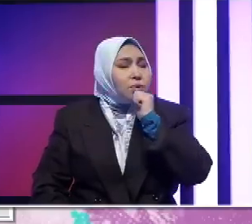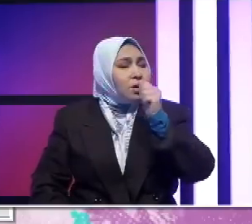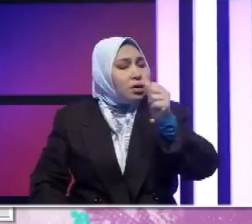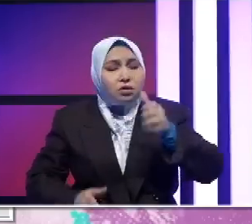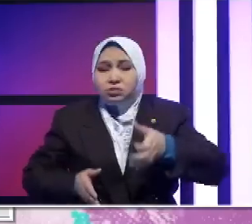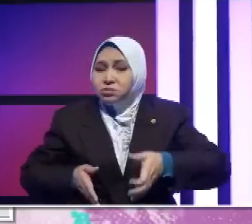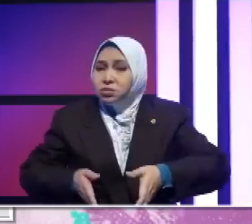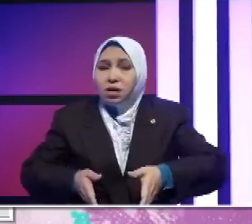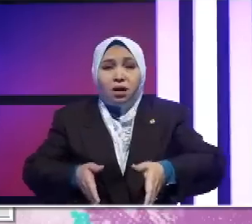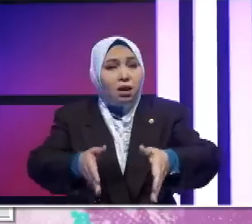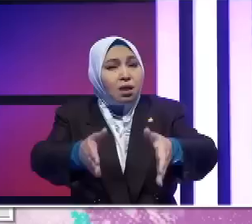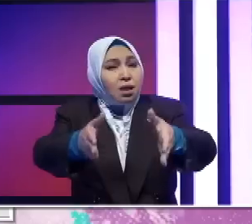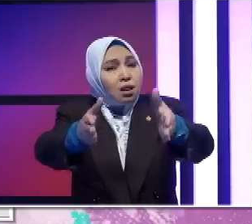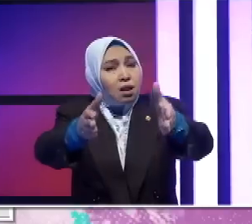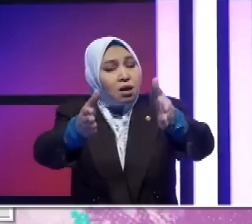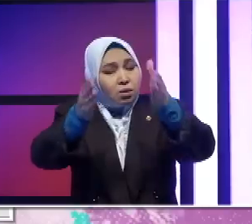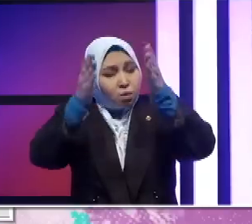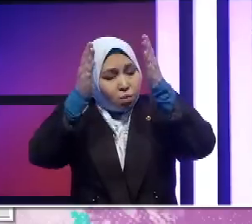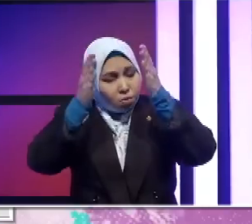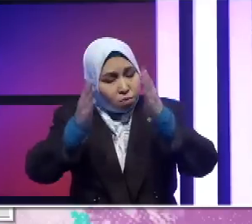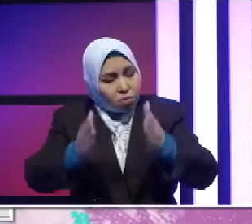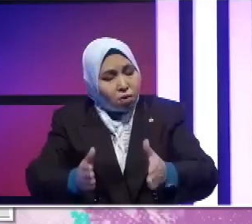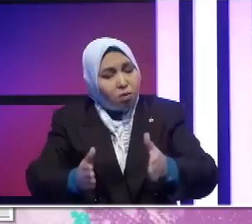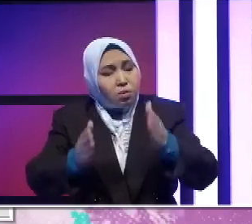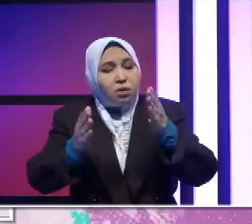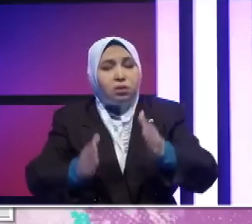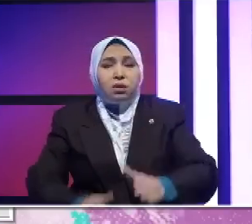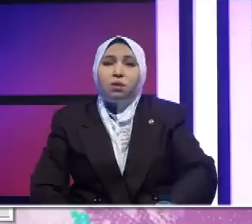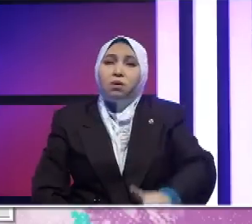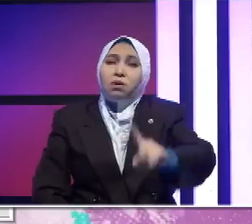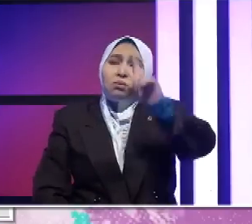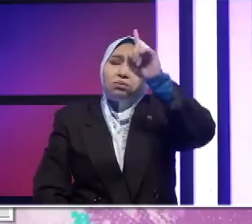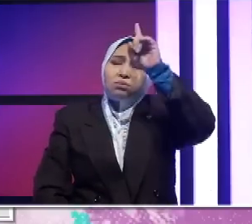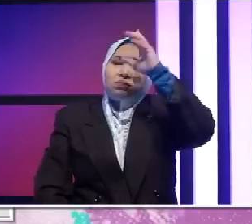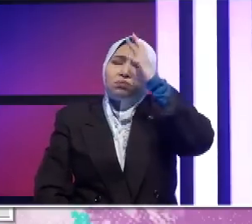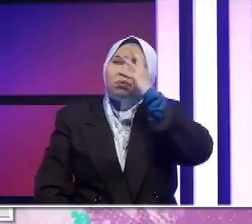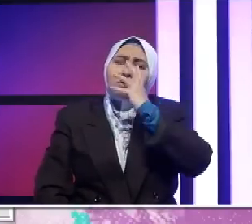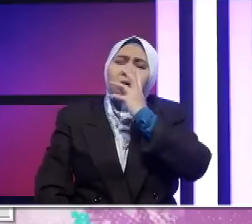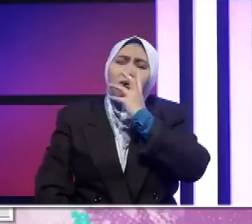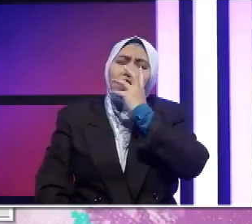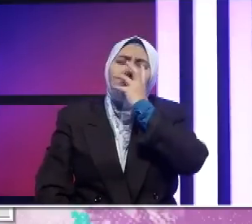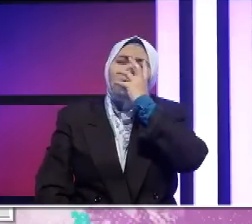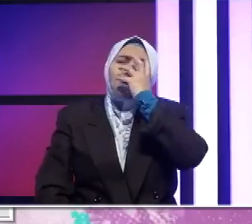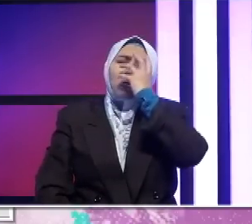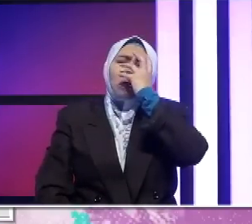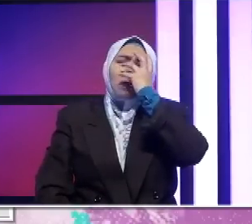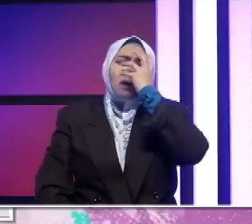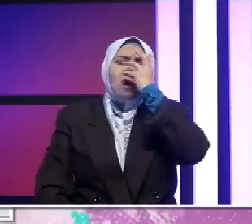غير المغضوب عليهم ولا